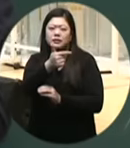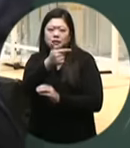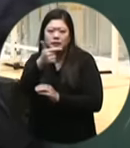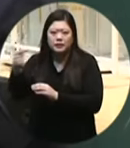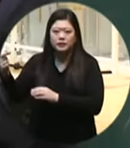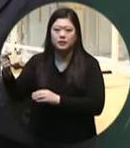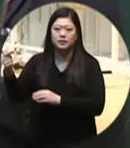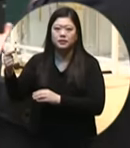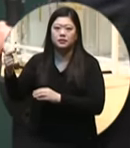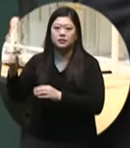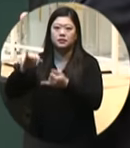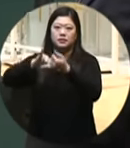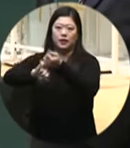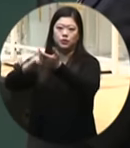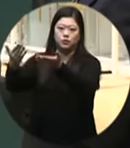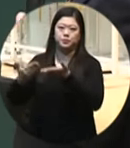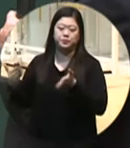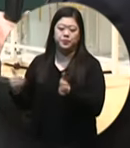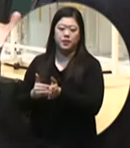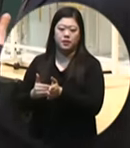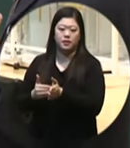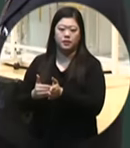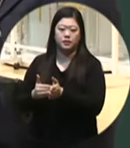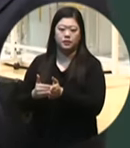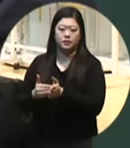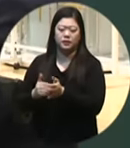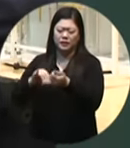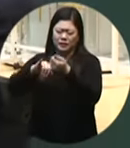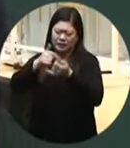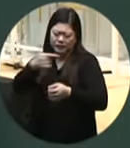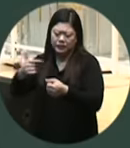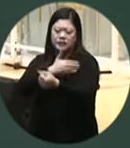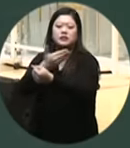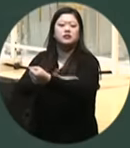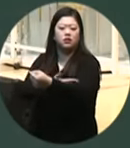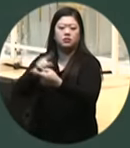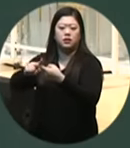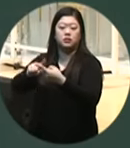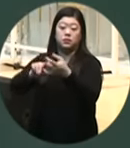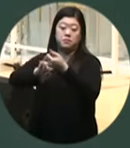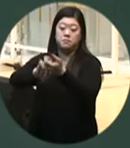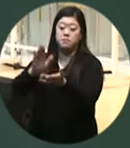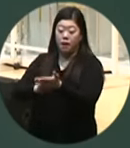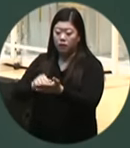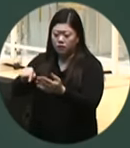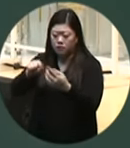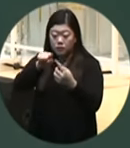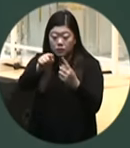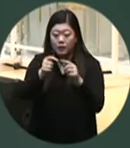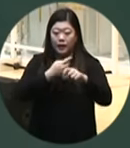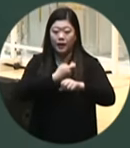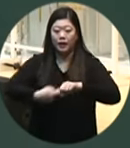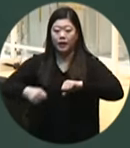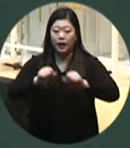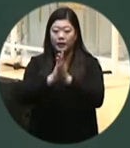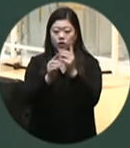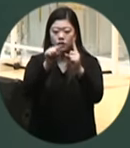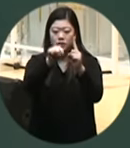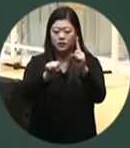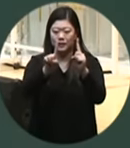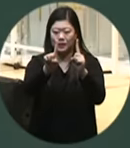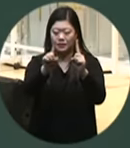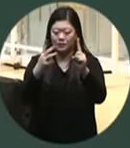at Mark's upper room, God promised great power. 그게 1절, 3절, 8절입니다. That's chapter 1, verse 1, 3, and 8.